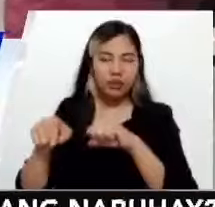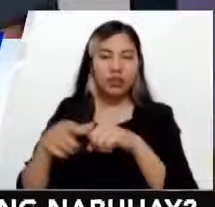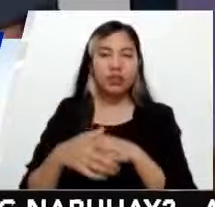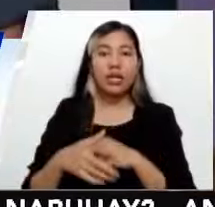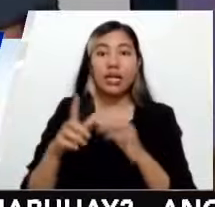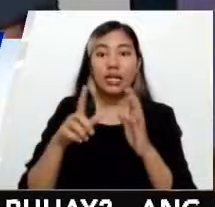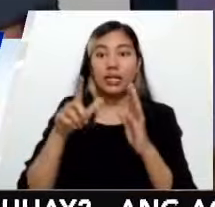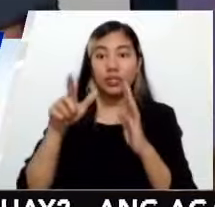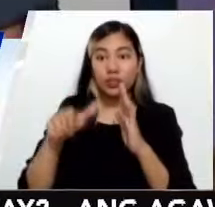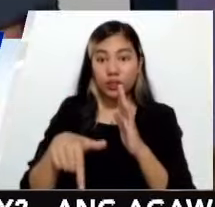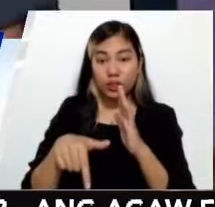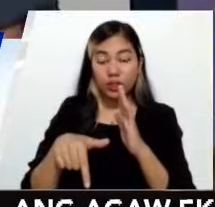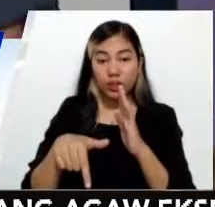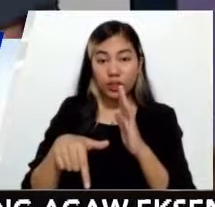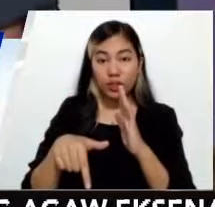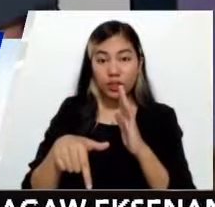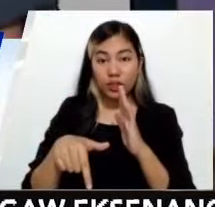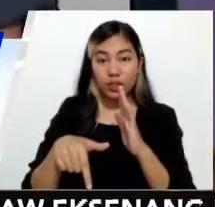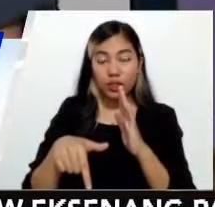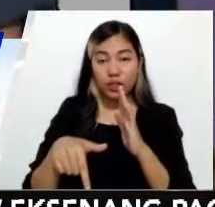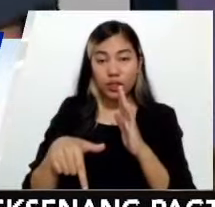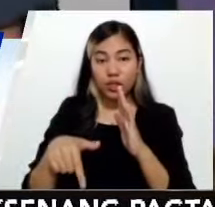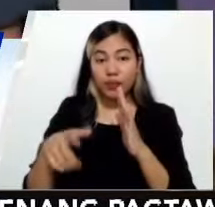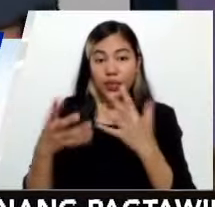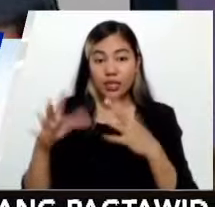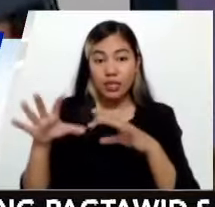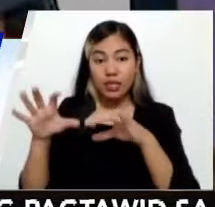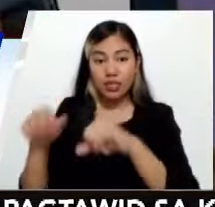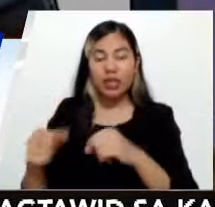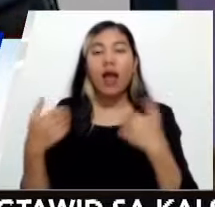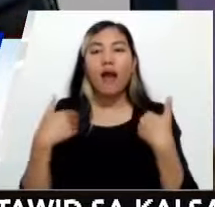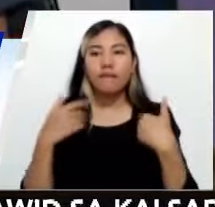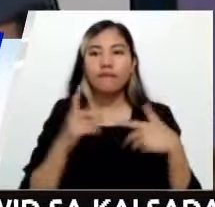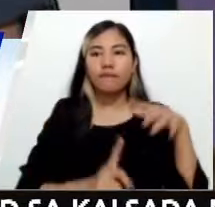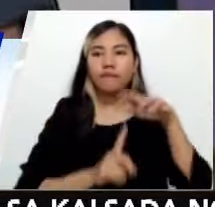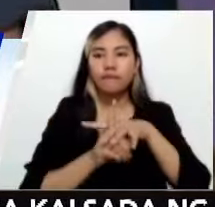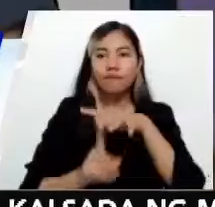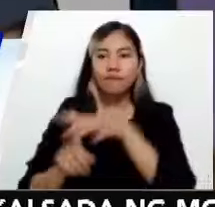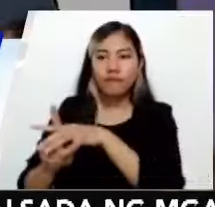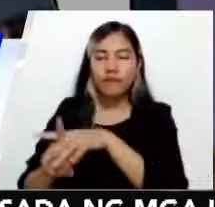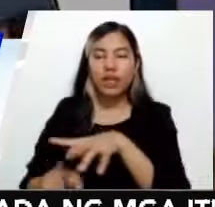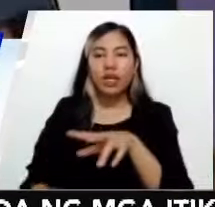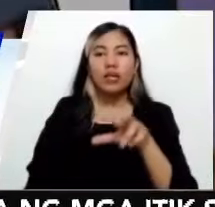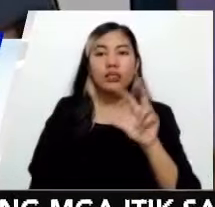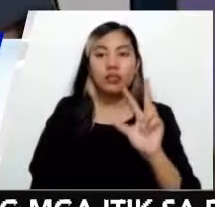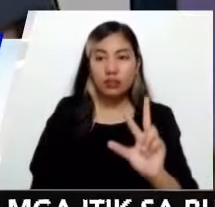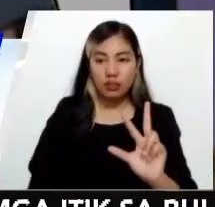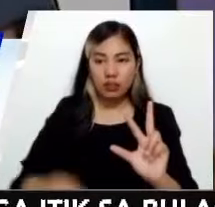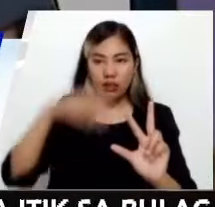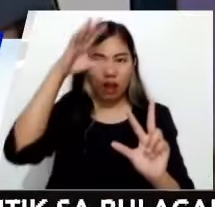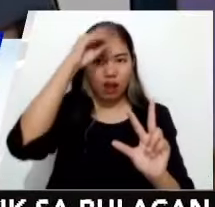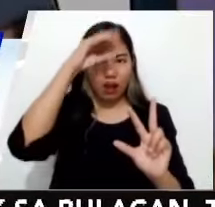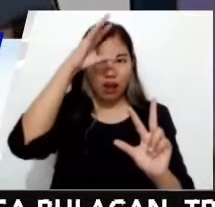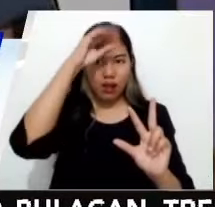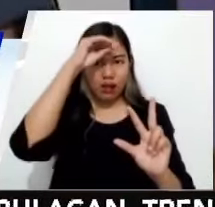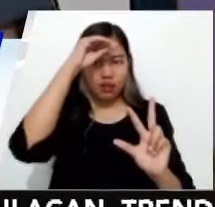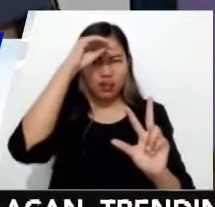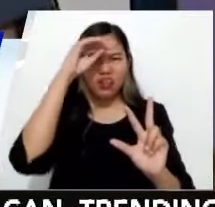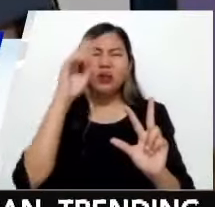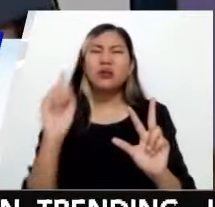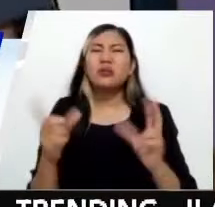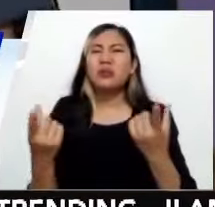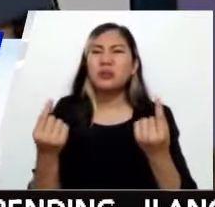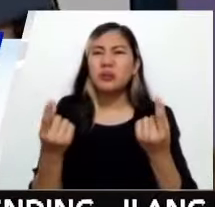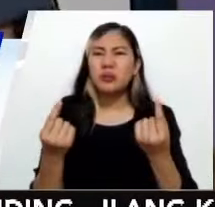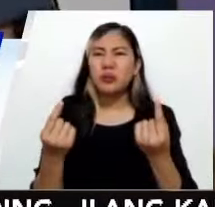pag-aresto, naglutangan yung tatlong lalaki na nabiktima niya na aagawan sila ng